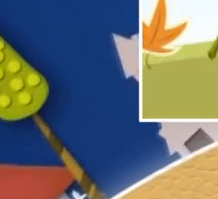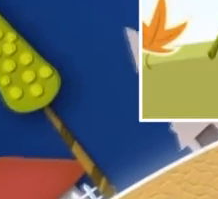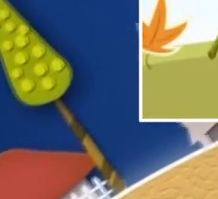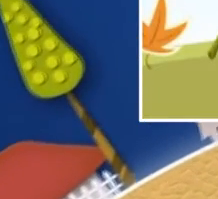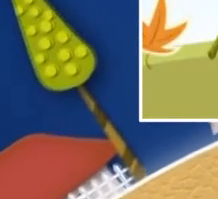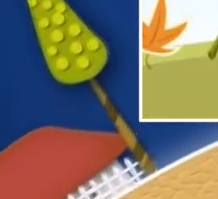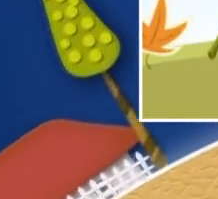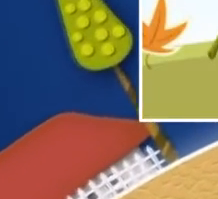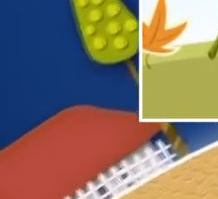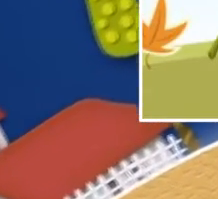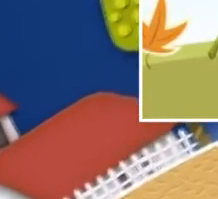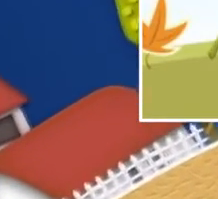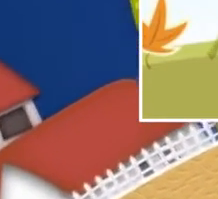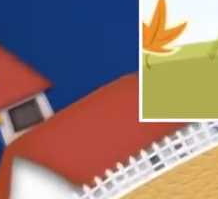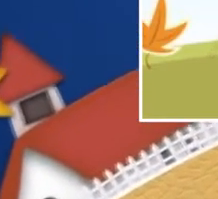Навч ажиглацгаая.